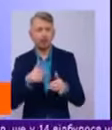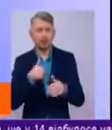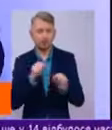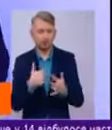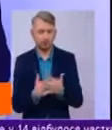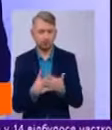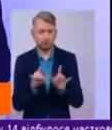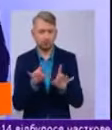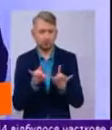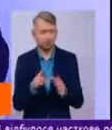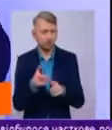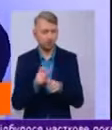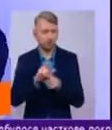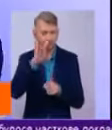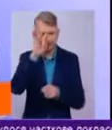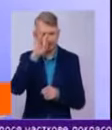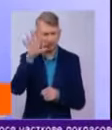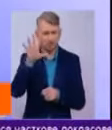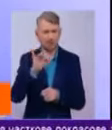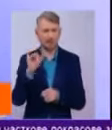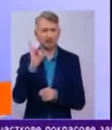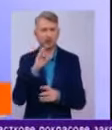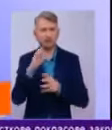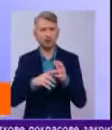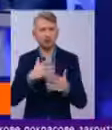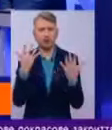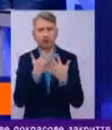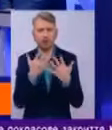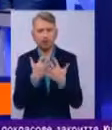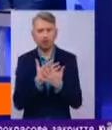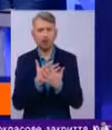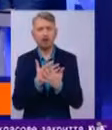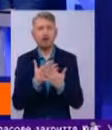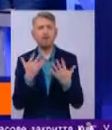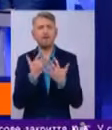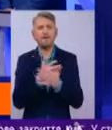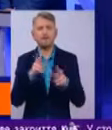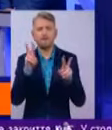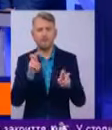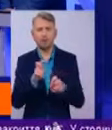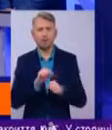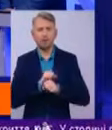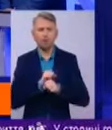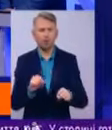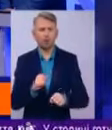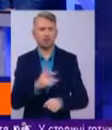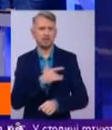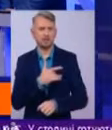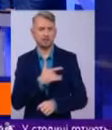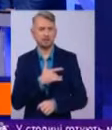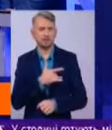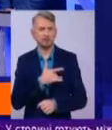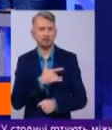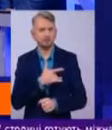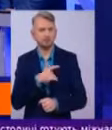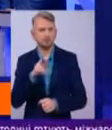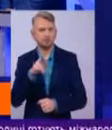приклад дуже відомий з історії світового кіно – це фільм «Хоробре серце», який, як відомо, доволі,